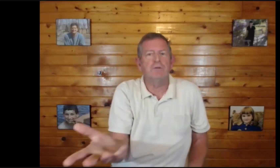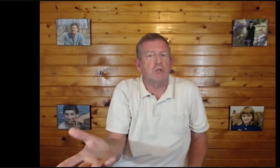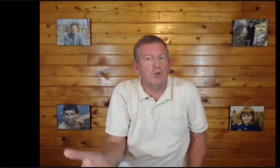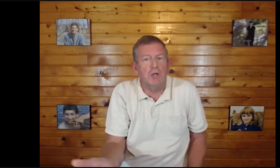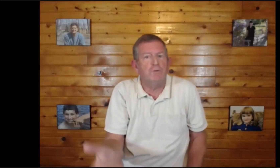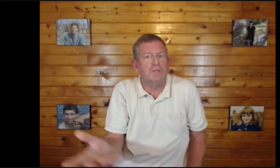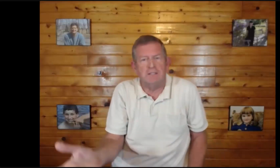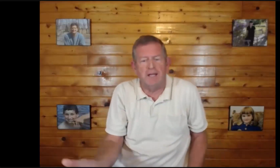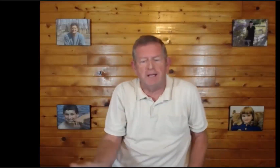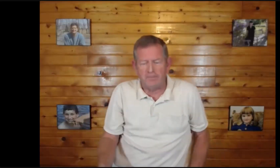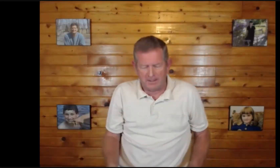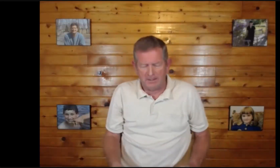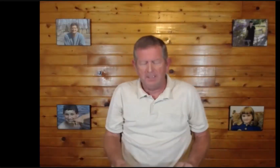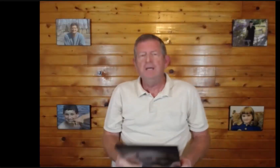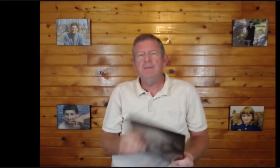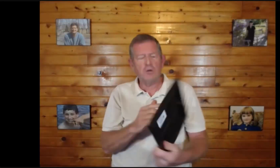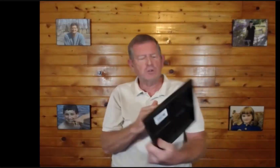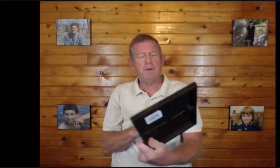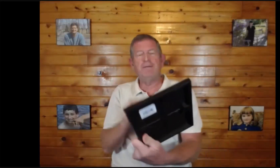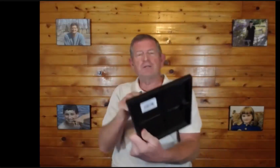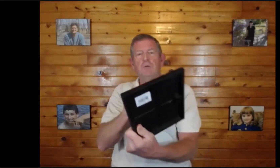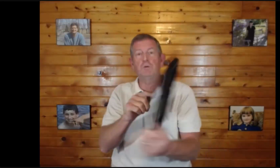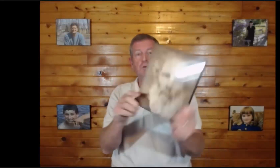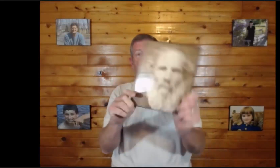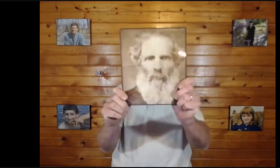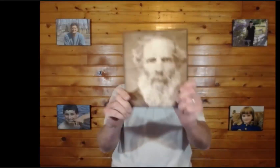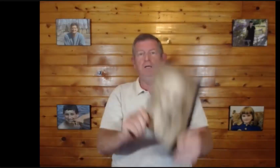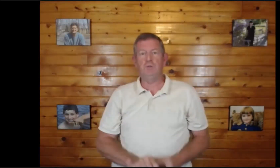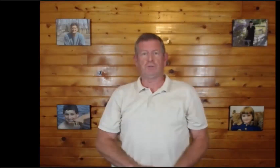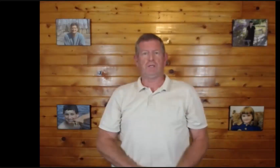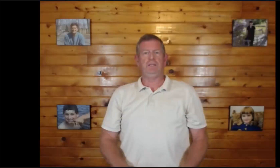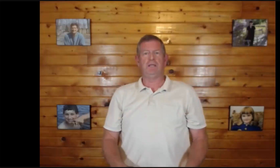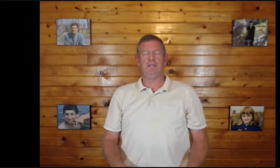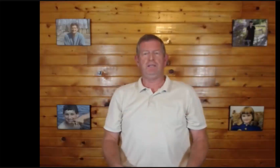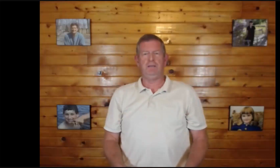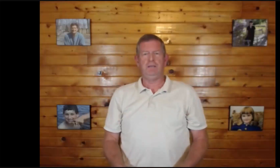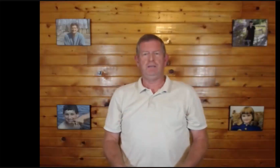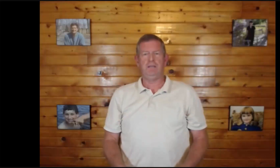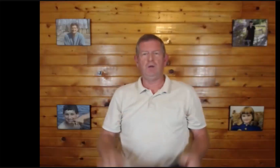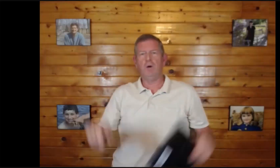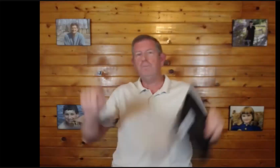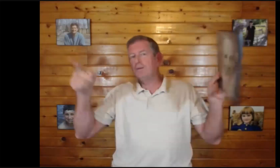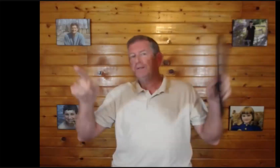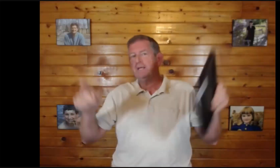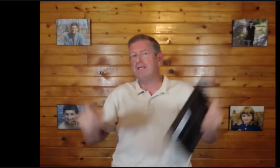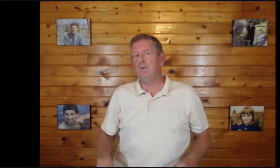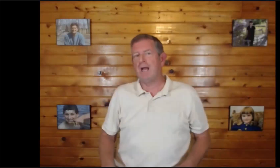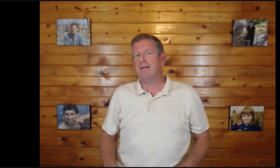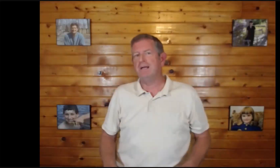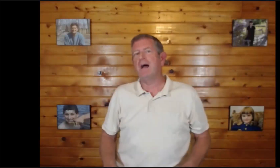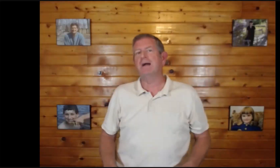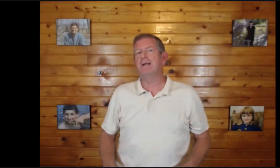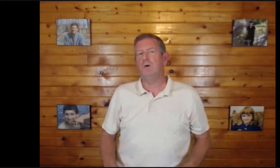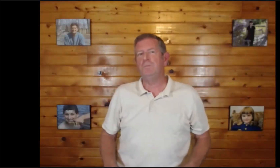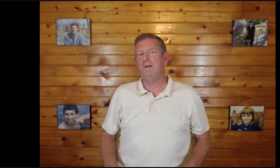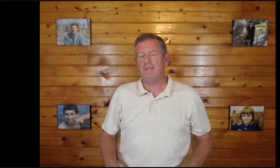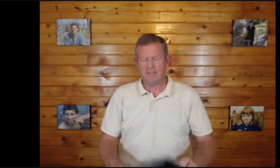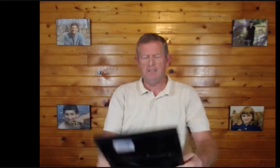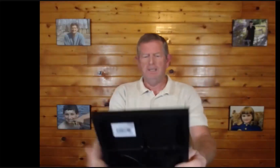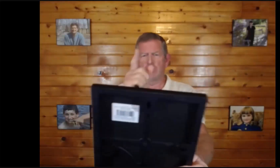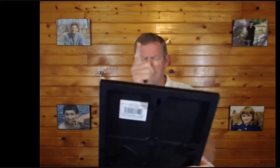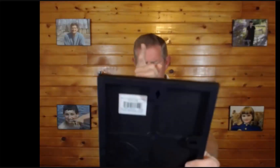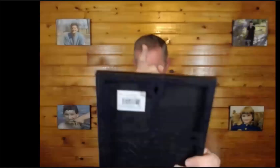parce que vous êtes jeunes, vous êtes des élèves, hein. Mais quand je parle avec ce monsieur-là, un monsieur très distingué, qui en parenthèse est mon